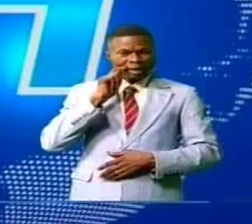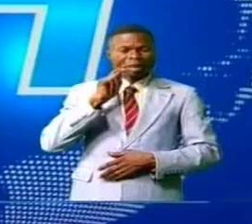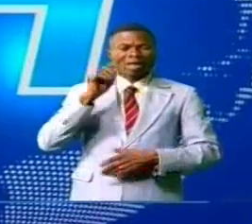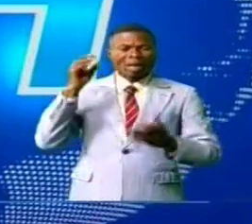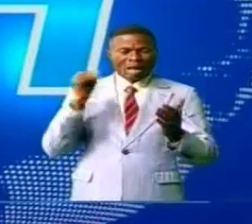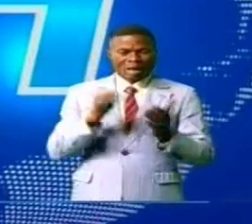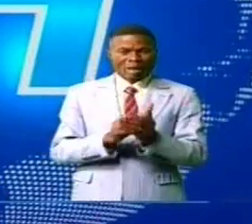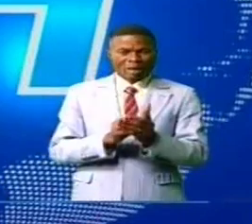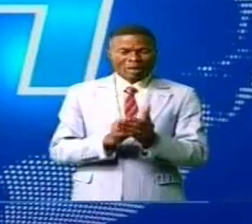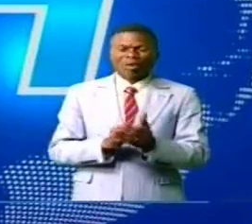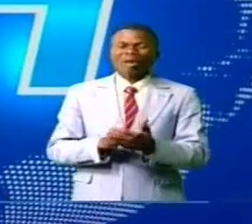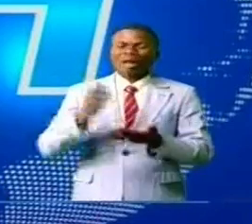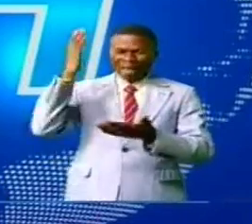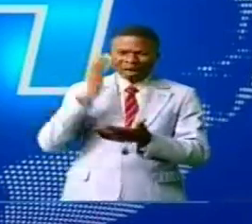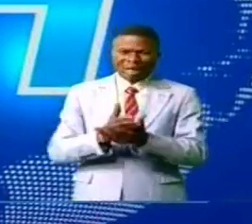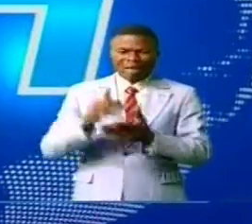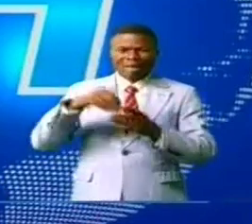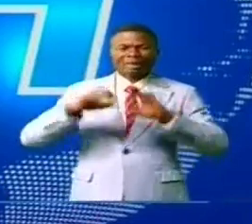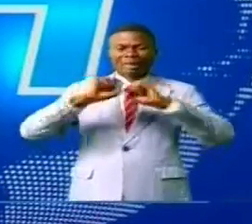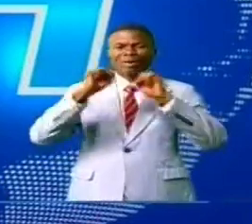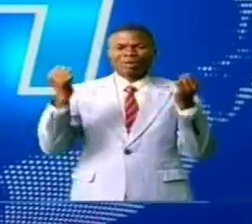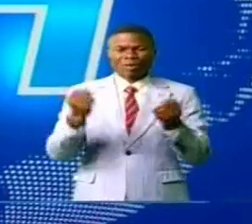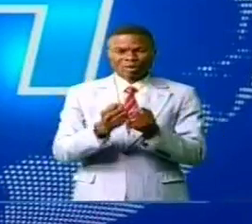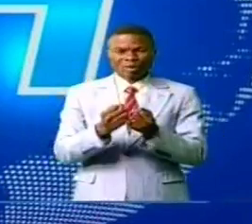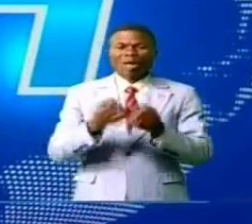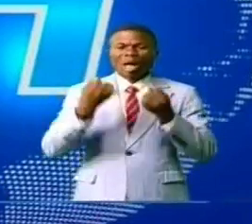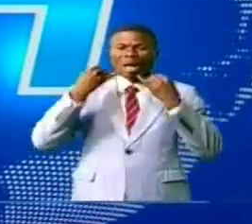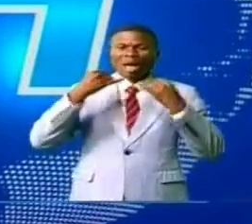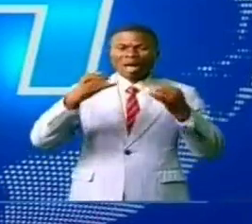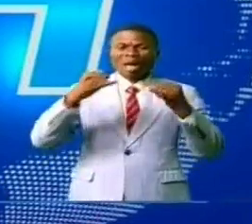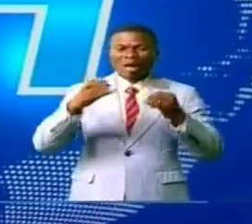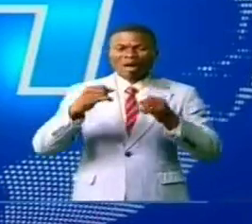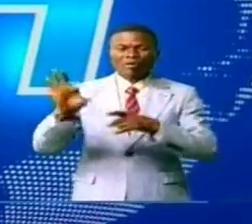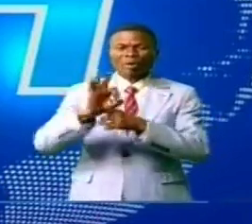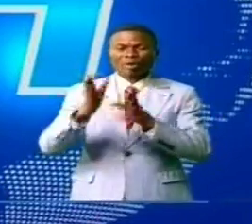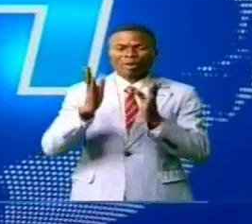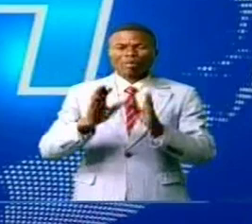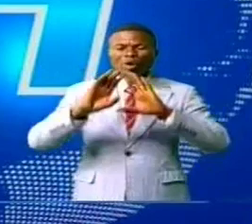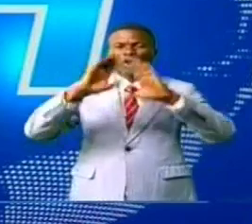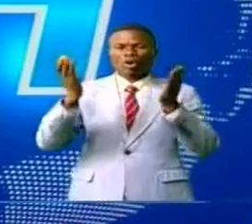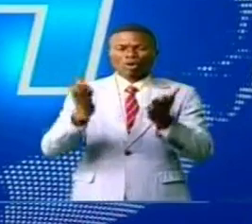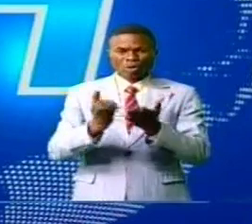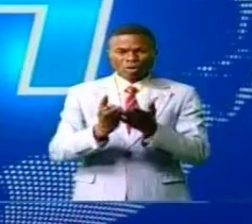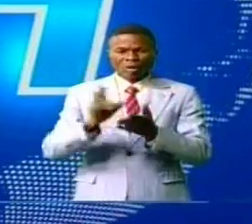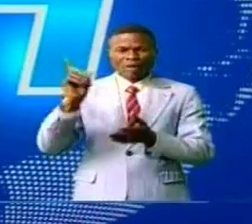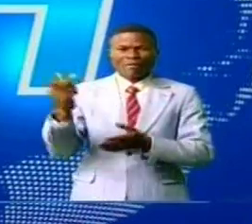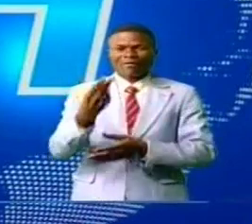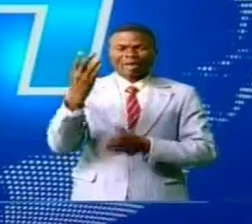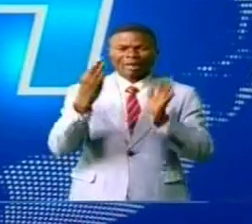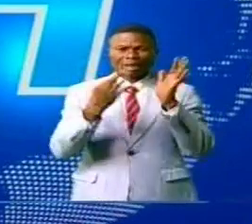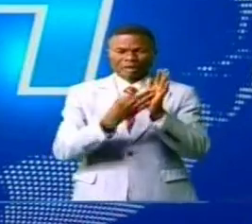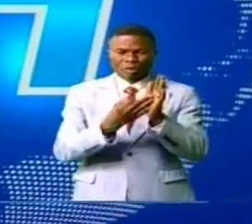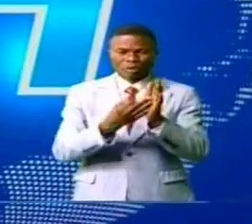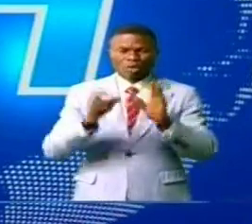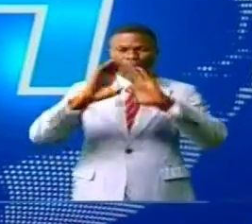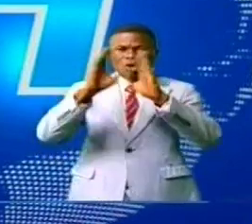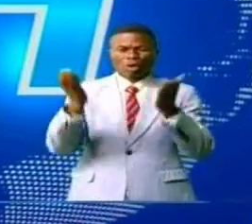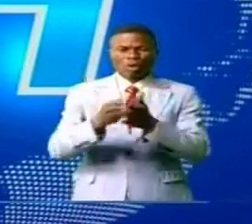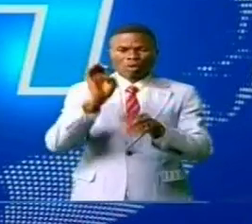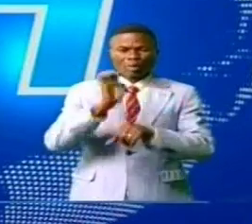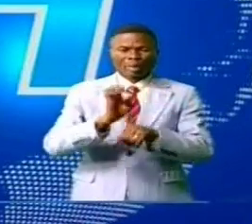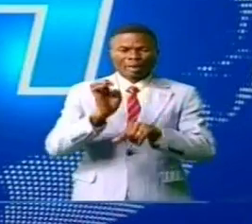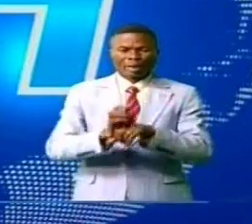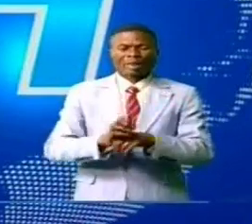prix les rééduquer dans la société. Une formation des animateurs communautaires de la 28e communauté des églises